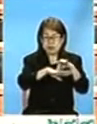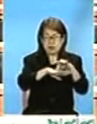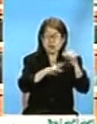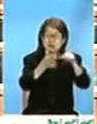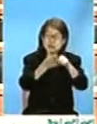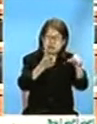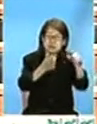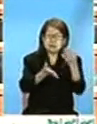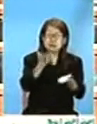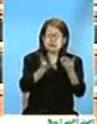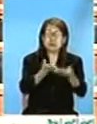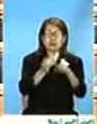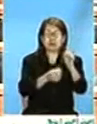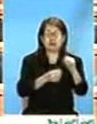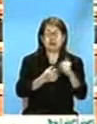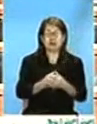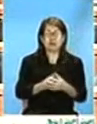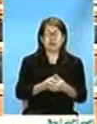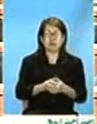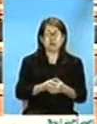คนในองค์กรอิสระเนี่ยครับ